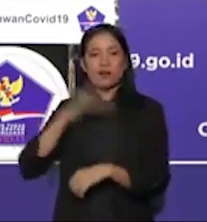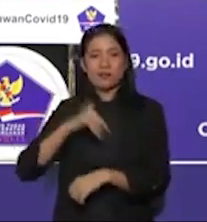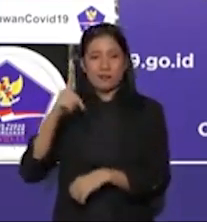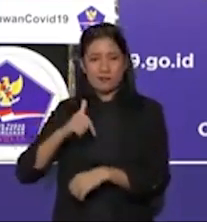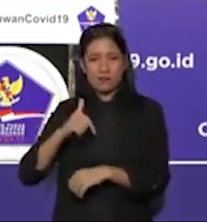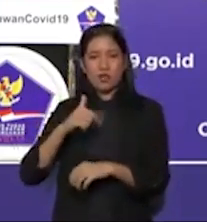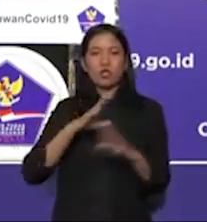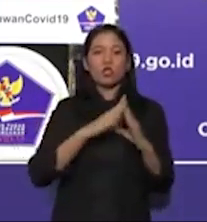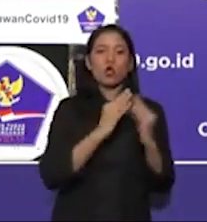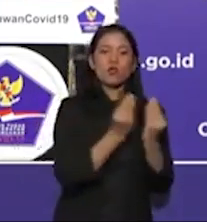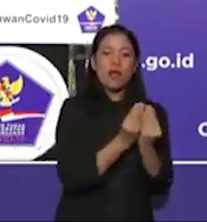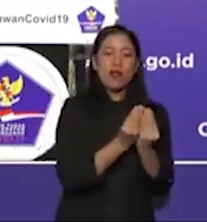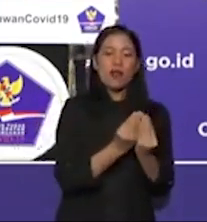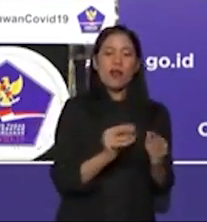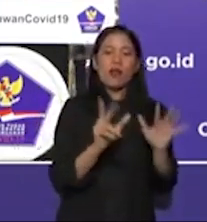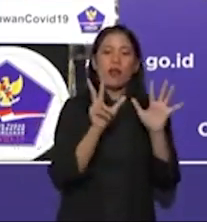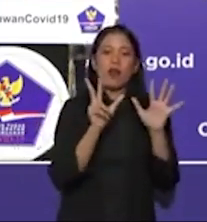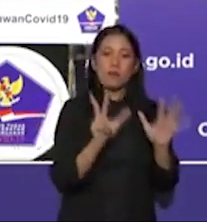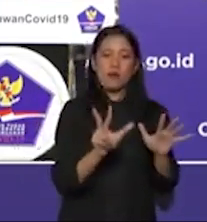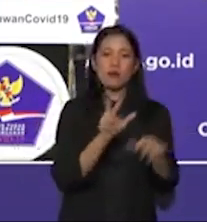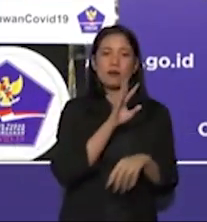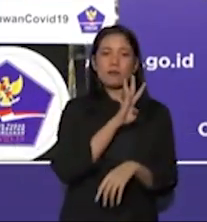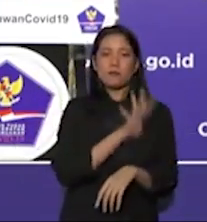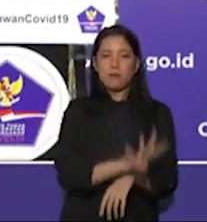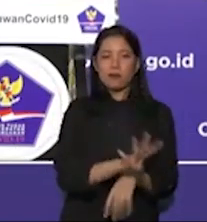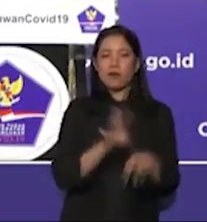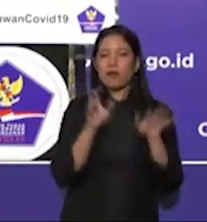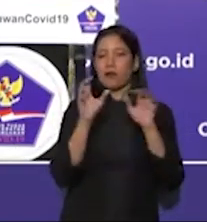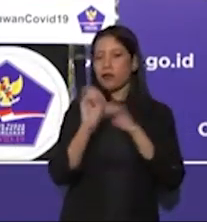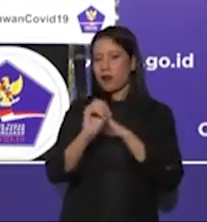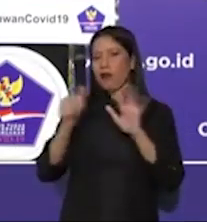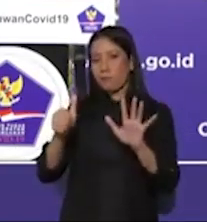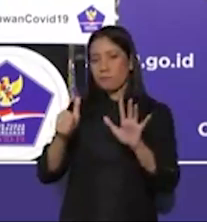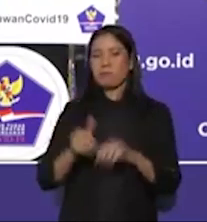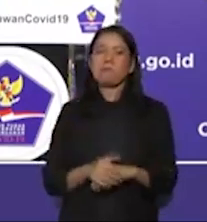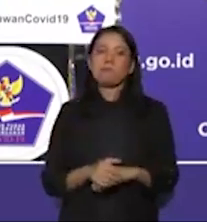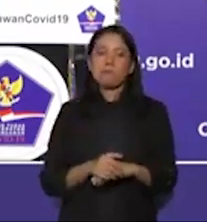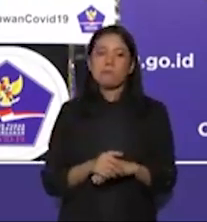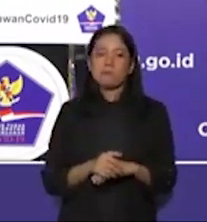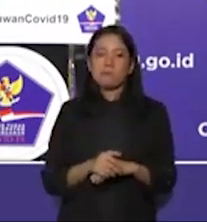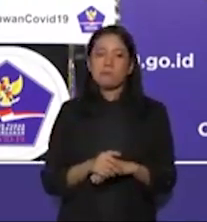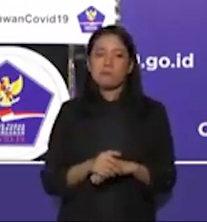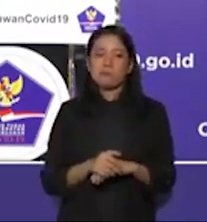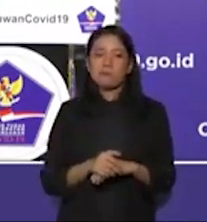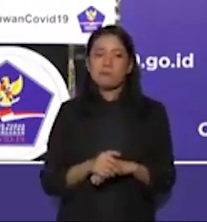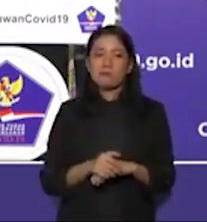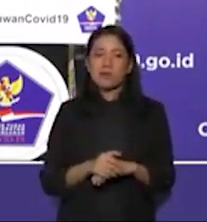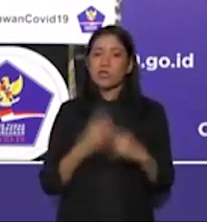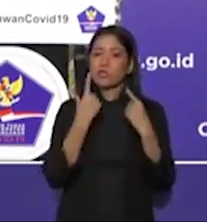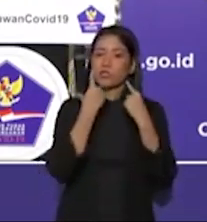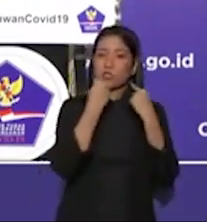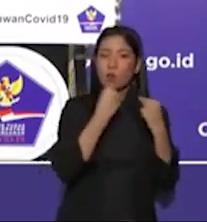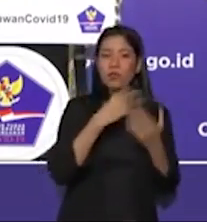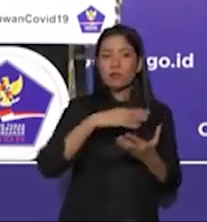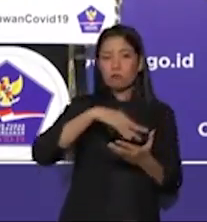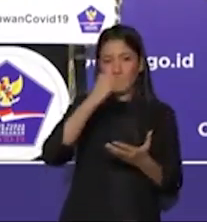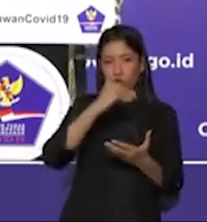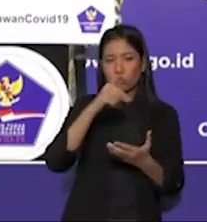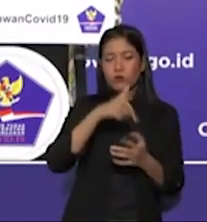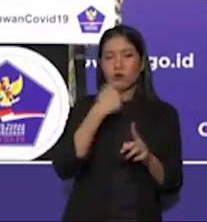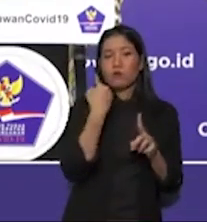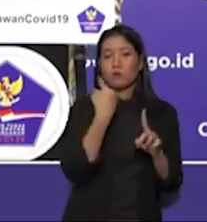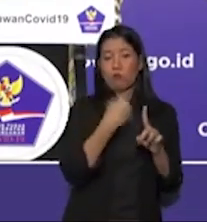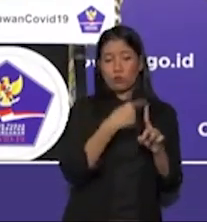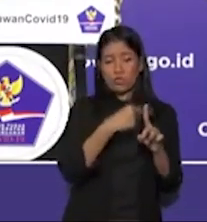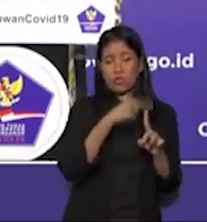kemudian kita lihat Jawa Timur yang kasus positif tertinggi sebanyak 183 Namun